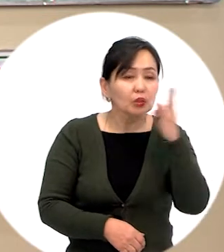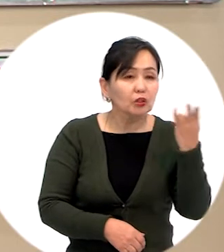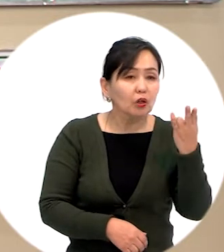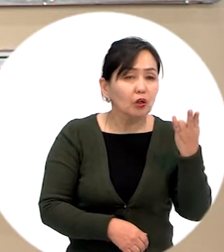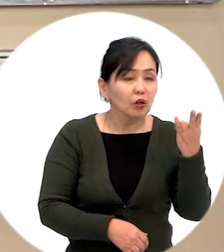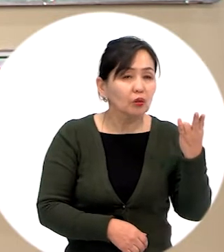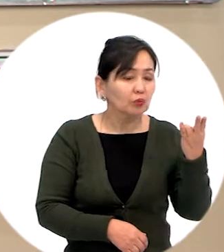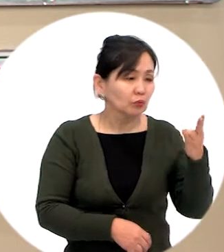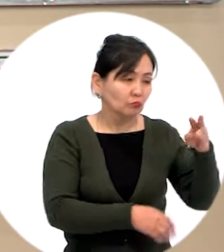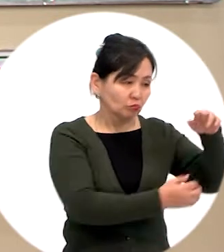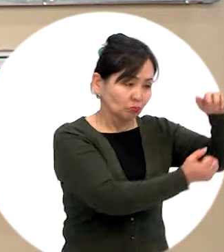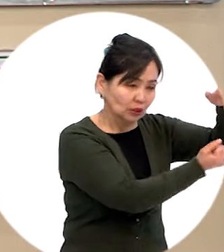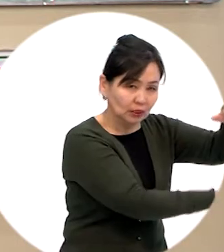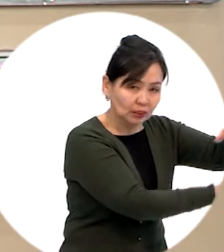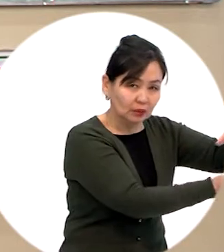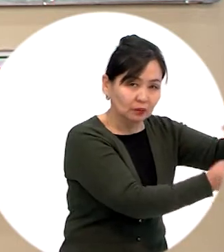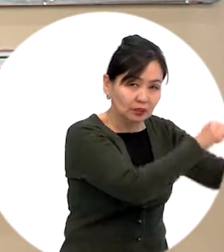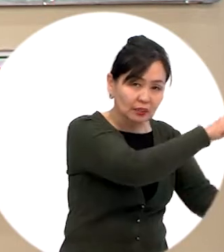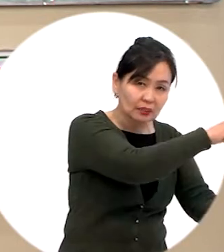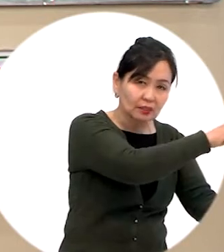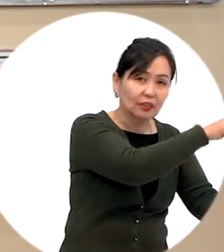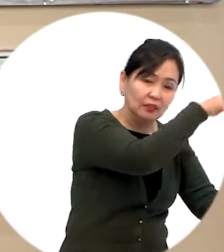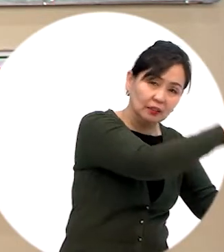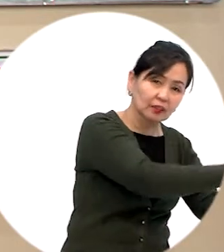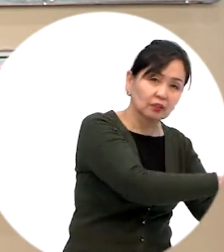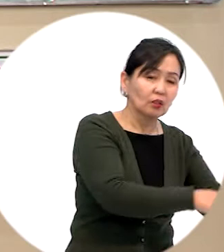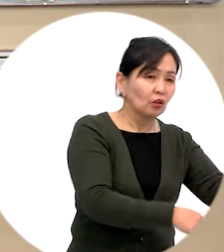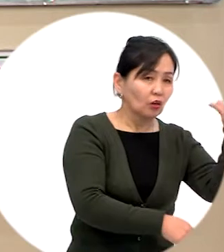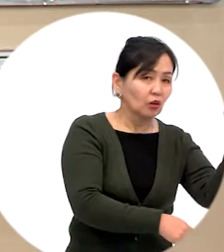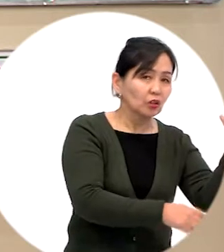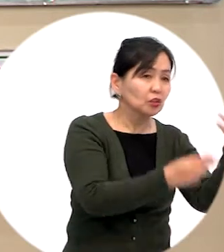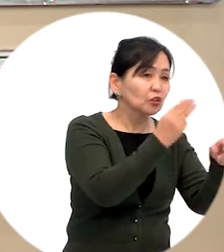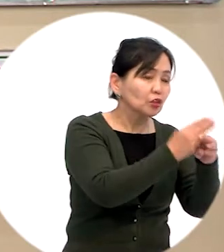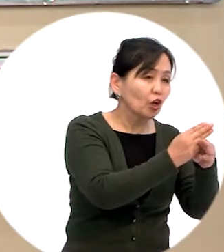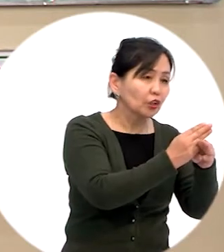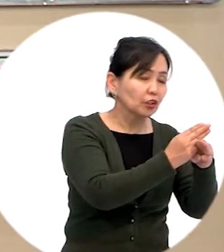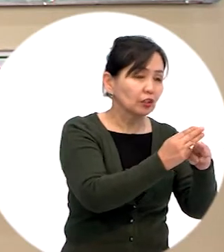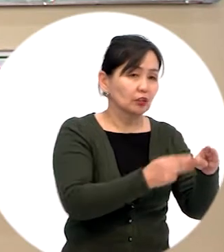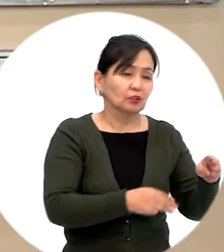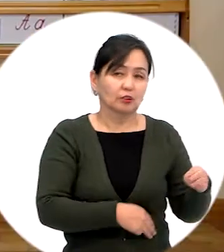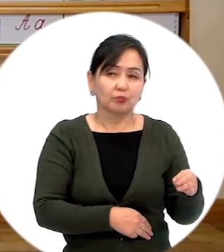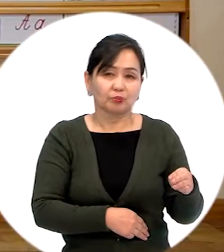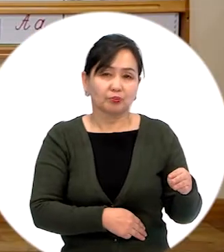учраас хүнсний ногоо гэсэн сагсандаа хийгээд харин 2 гэдэг дугаарыг миний хүүхдэд